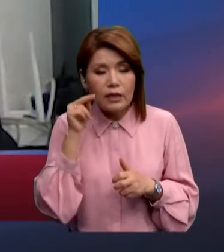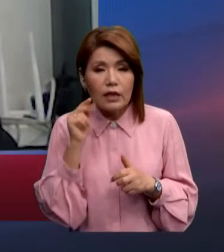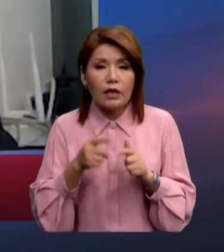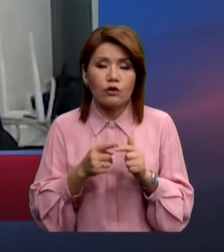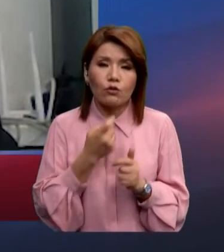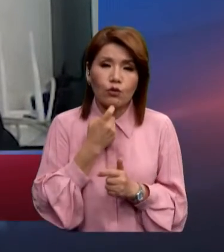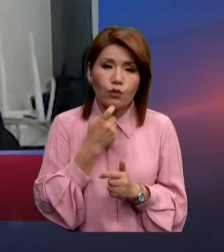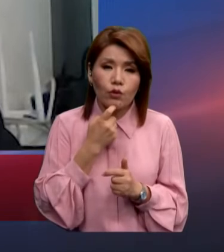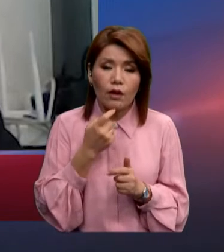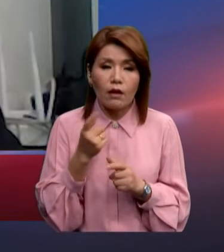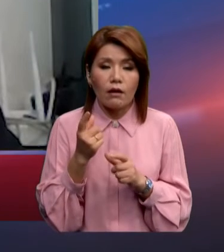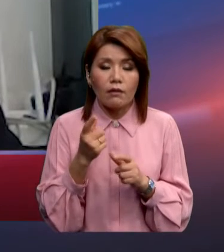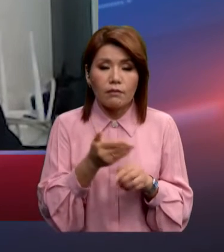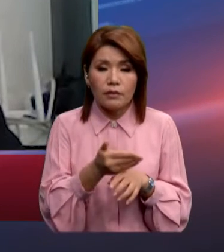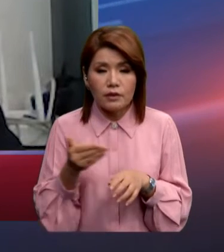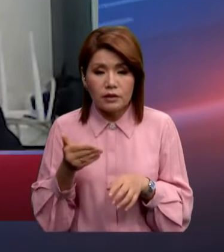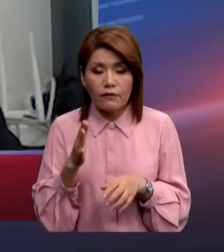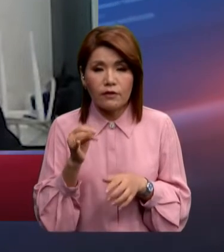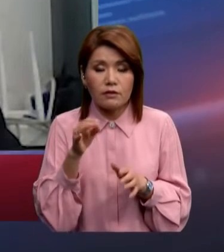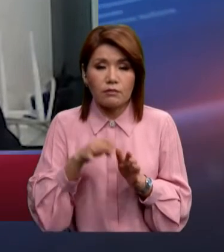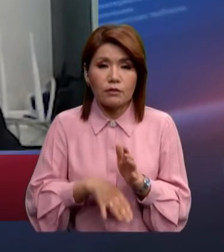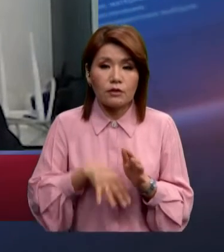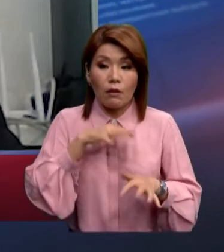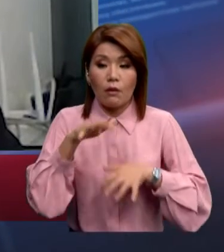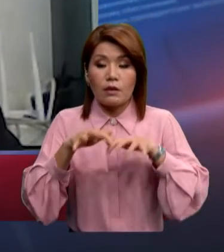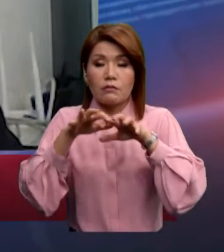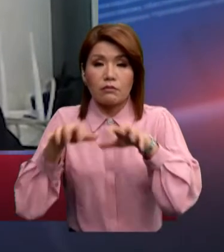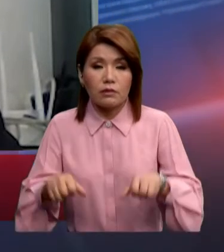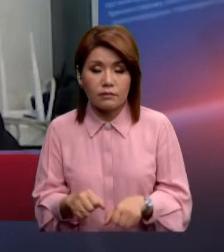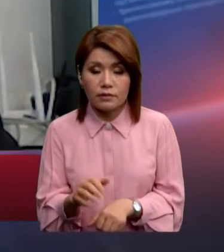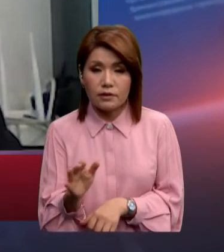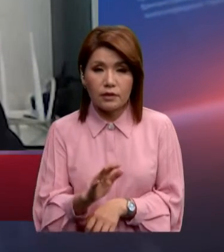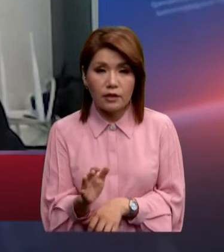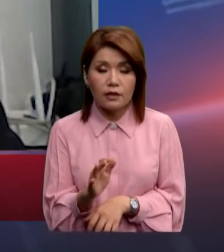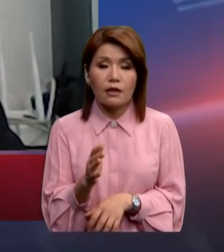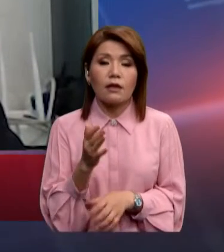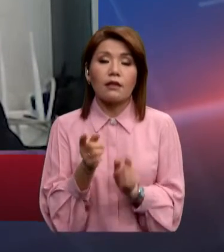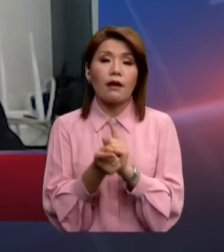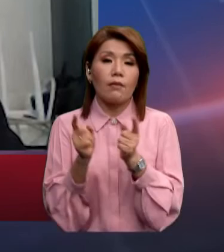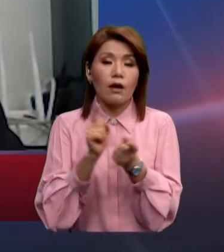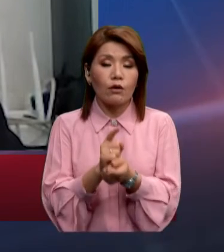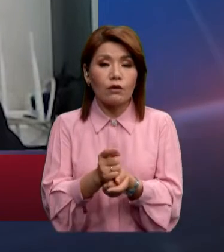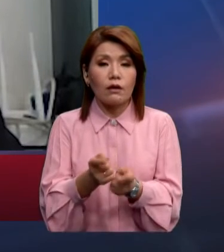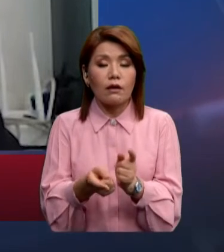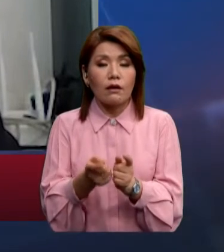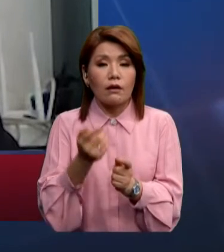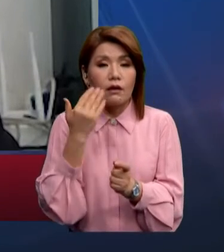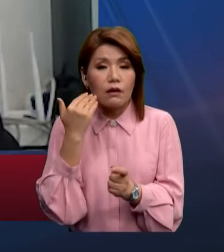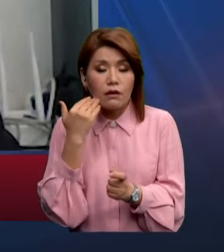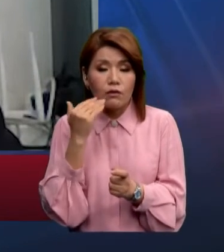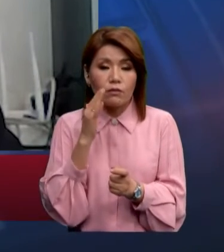будет возить, или вообще после безвиза китайцы все захватят рынок и будут здесь работать. Нет, это наоборот облегчит нам всем